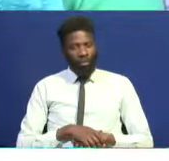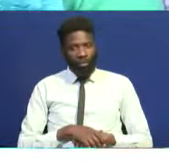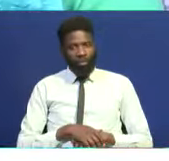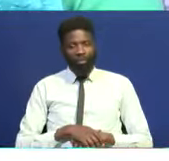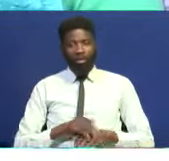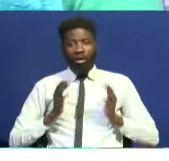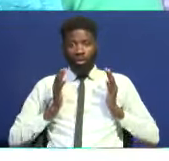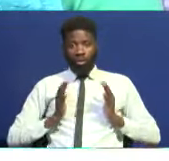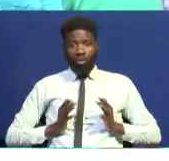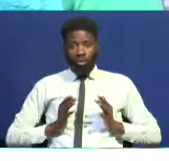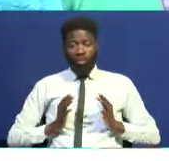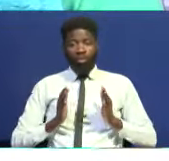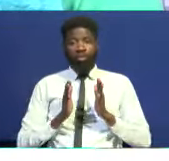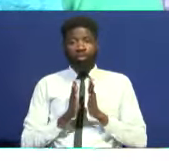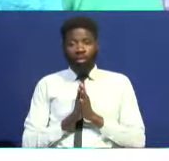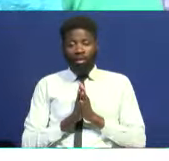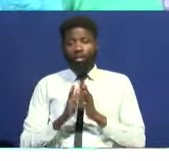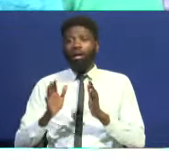hilo.